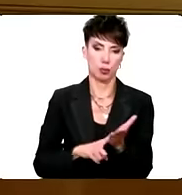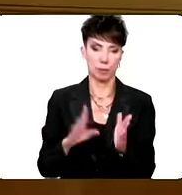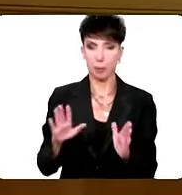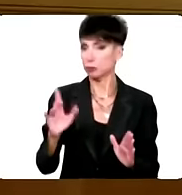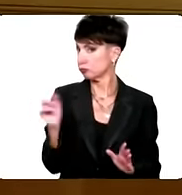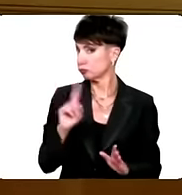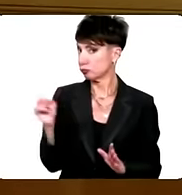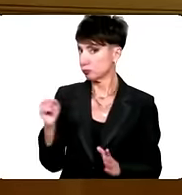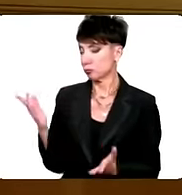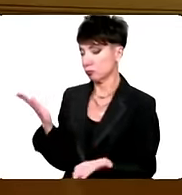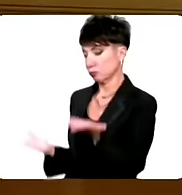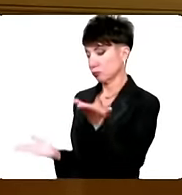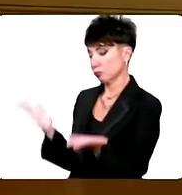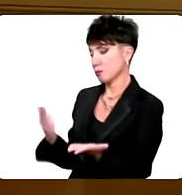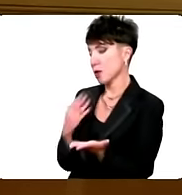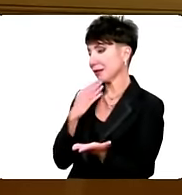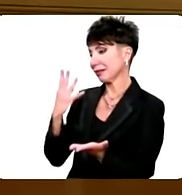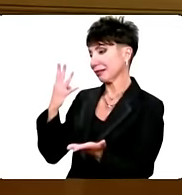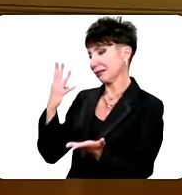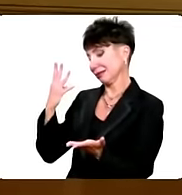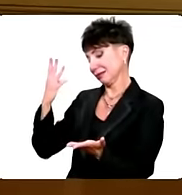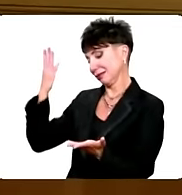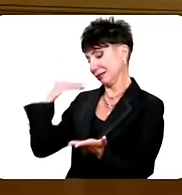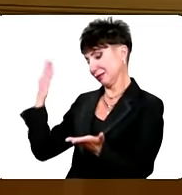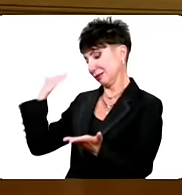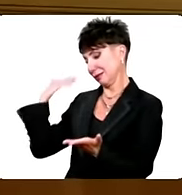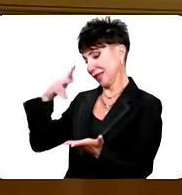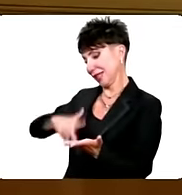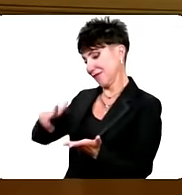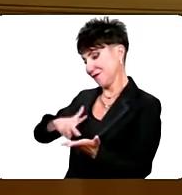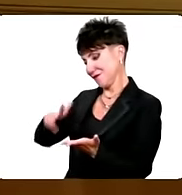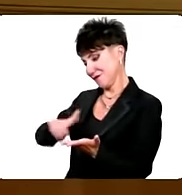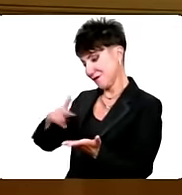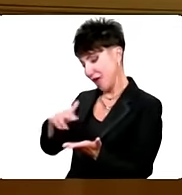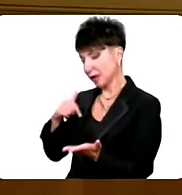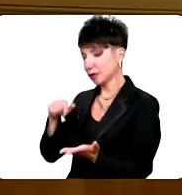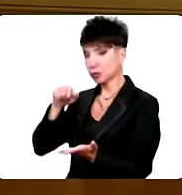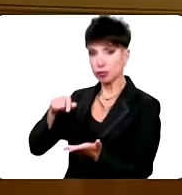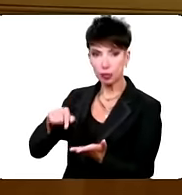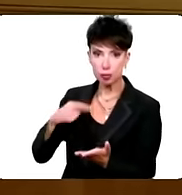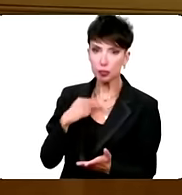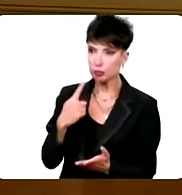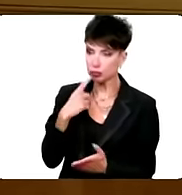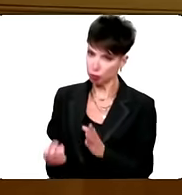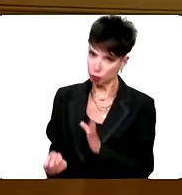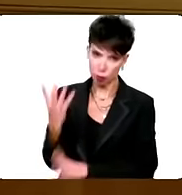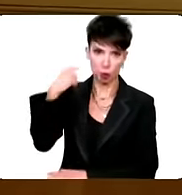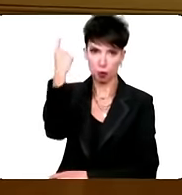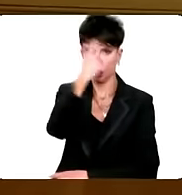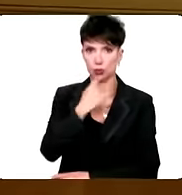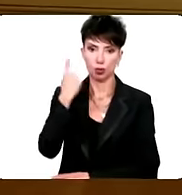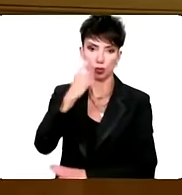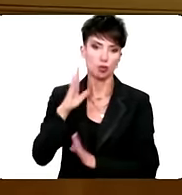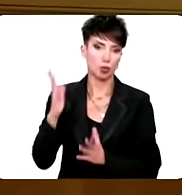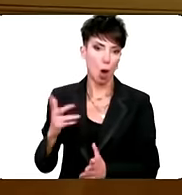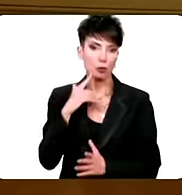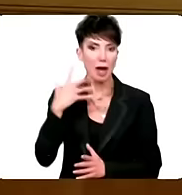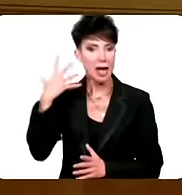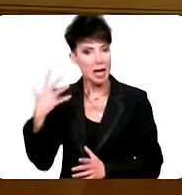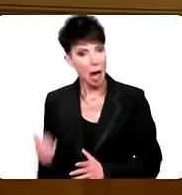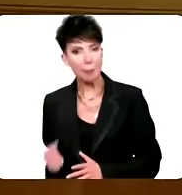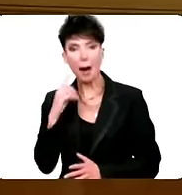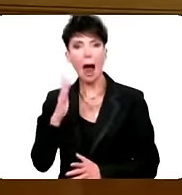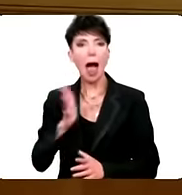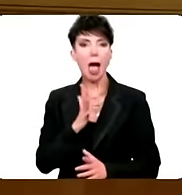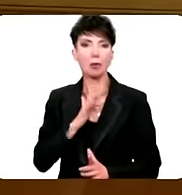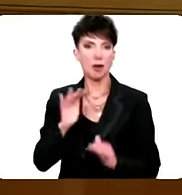αρκετές αλλαγές, θα δείτε καινούργια στελέχη τα οποία εξελίχθηκαν. Το ανθρώπινο δυναμικό είναι συγκεκριμένο.